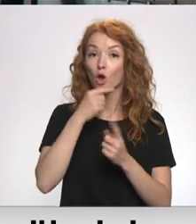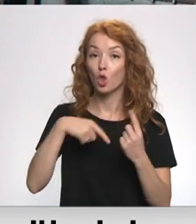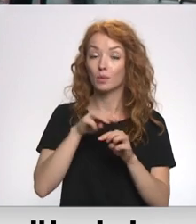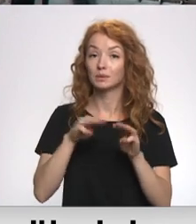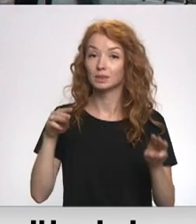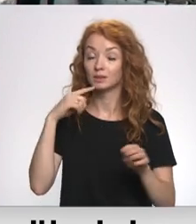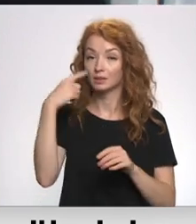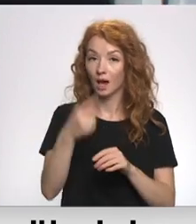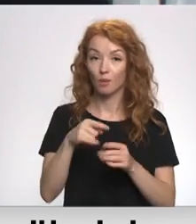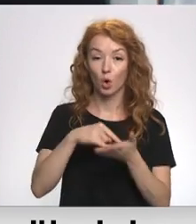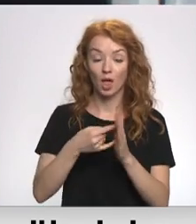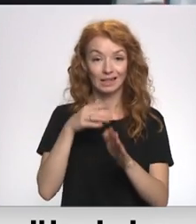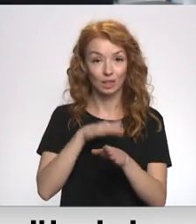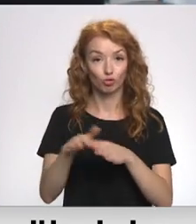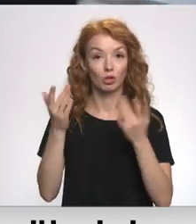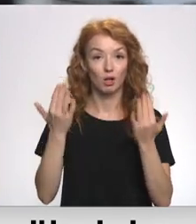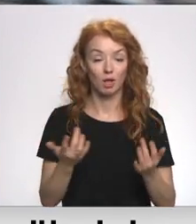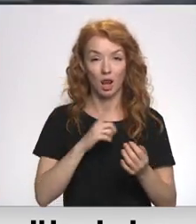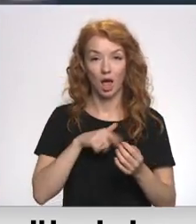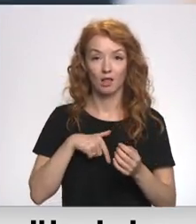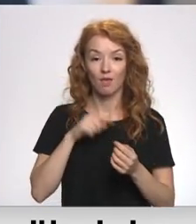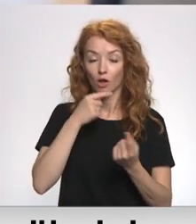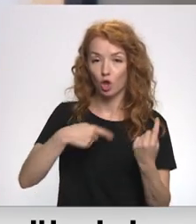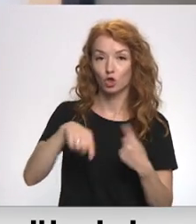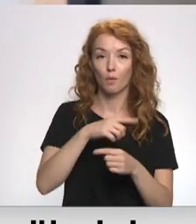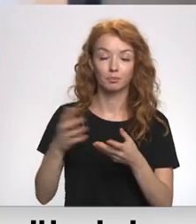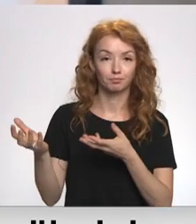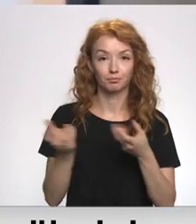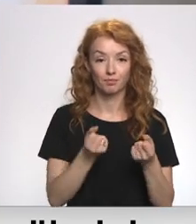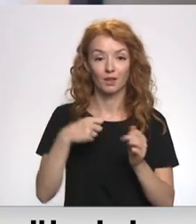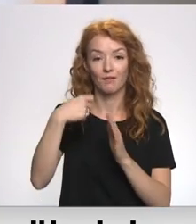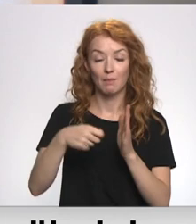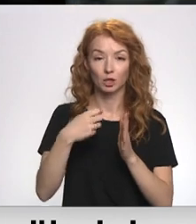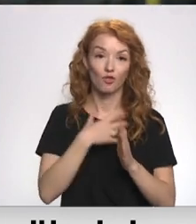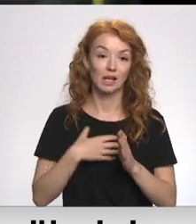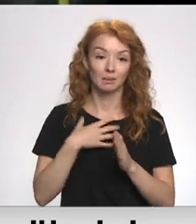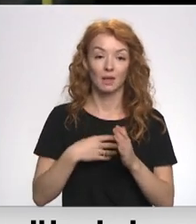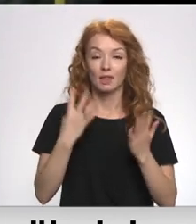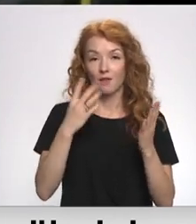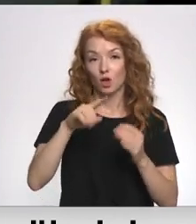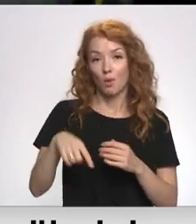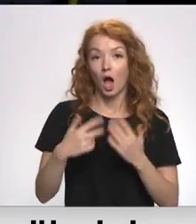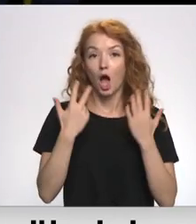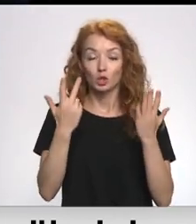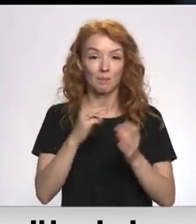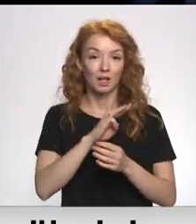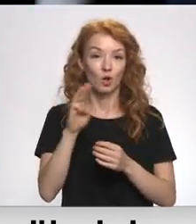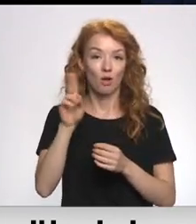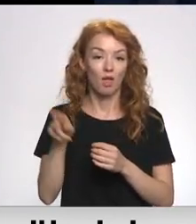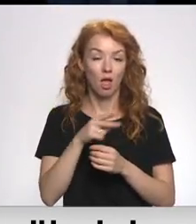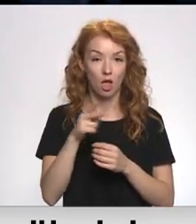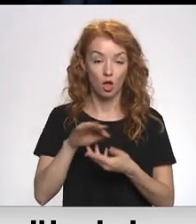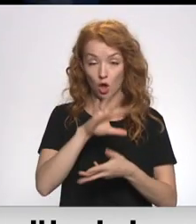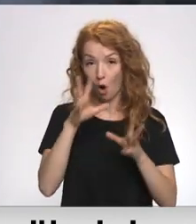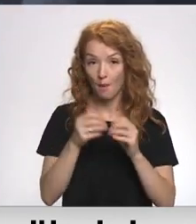ka projektu īstenošanas rezultātā Latvijas tautsaimniecībā ieplūstu finansējums filmēšanas vajadzībām 9,8 miljonu